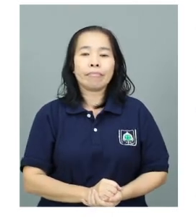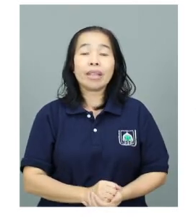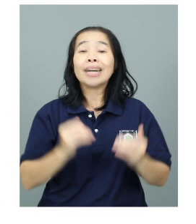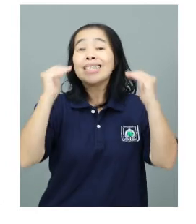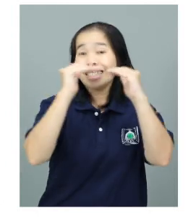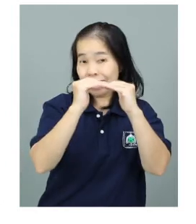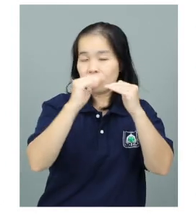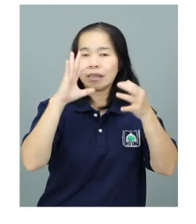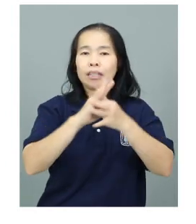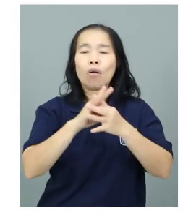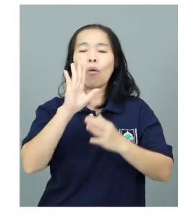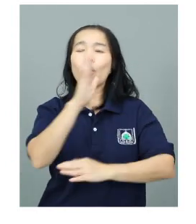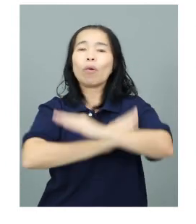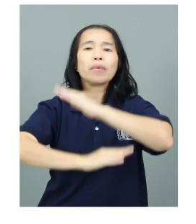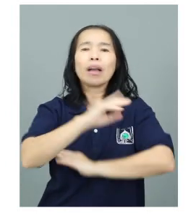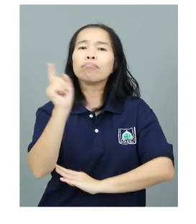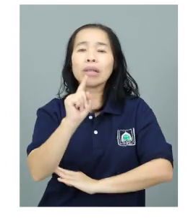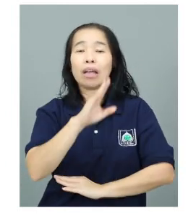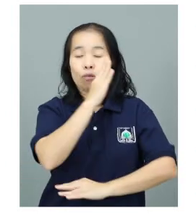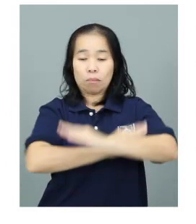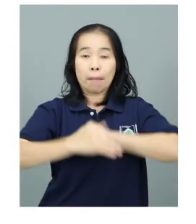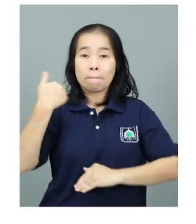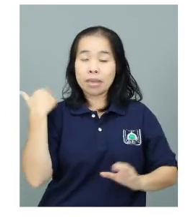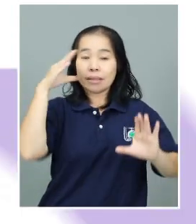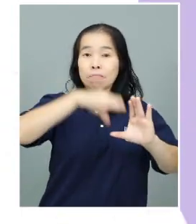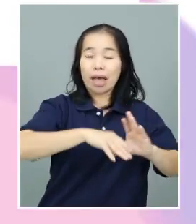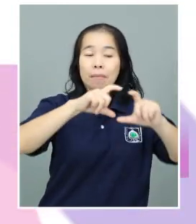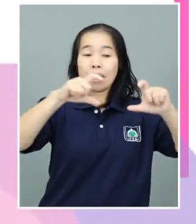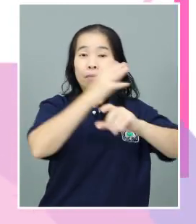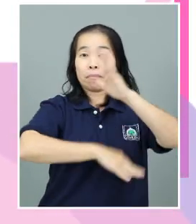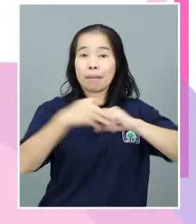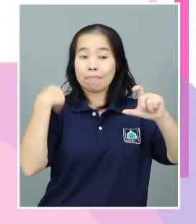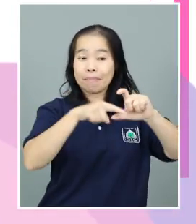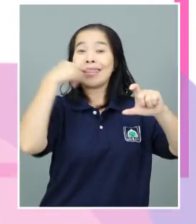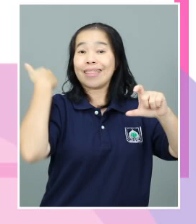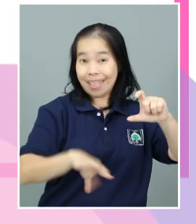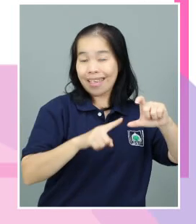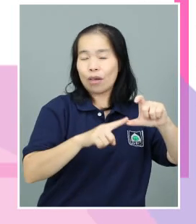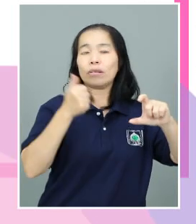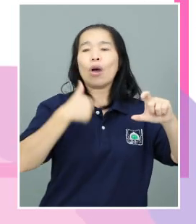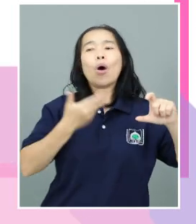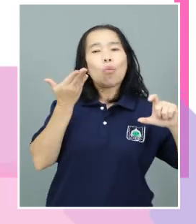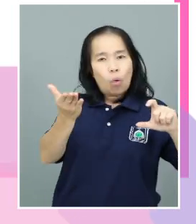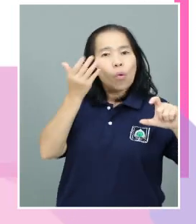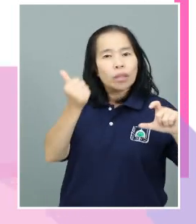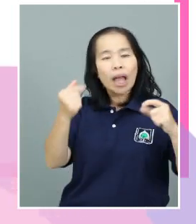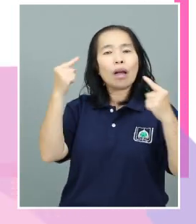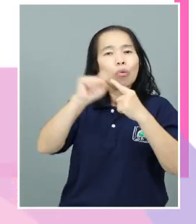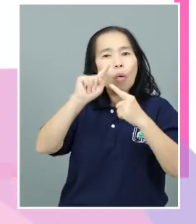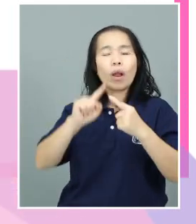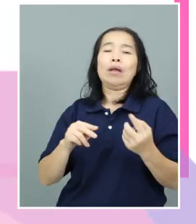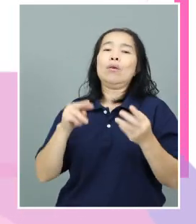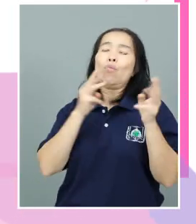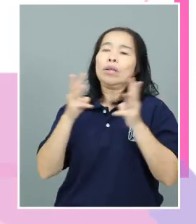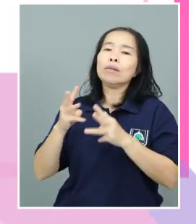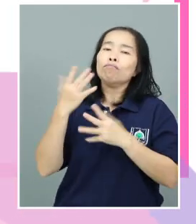ชน์และความคุ้มครองคนพิการคนพิการมีบัตรประจำตัวคนพิการอยู่แล้วสามารถยื่นคำขอใช้สิทธิ์เข้าถึงและใช้ประโยชน์